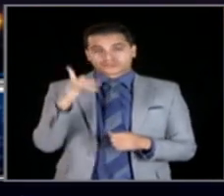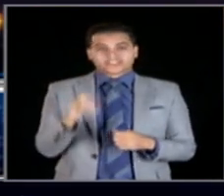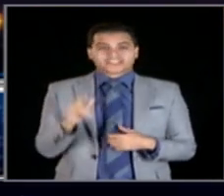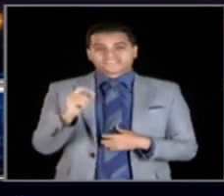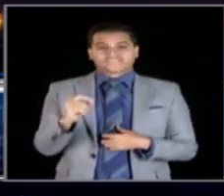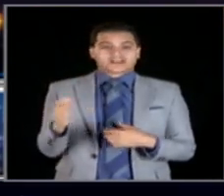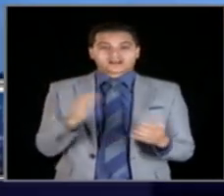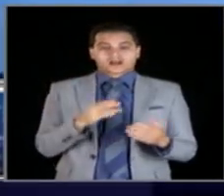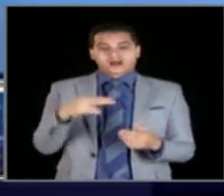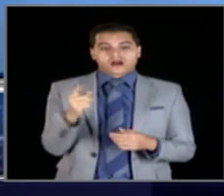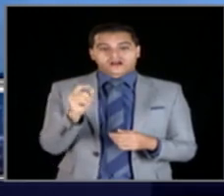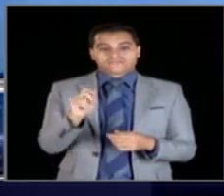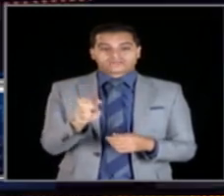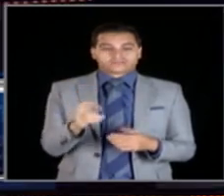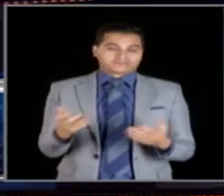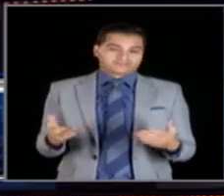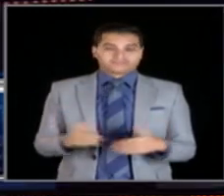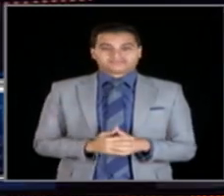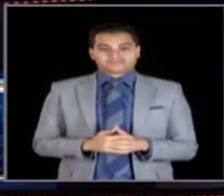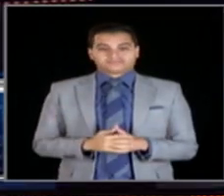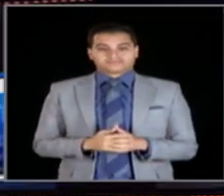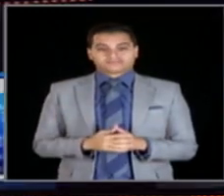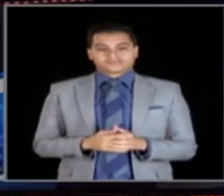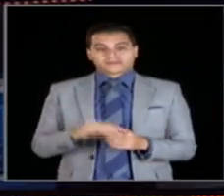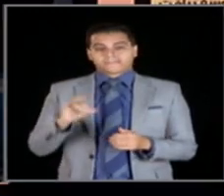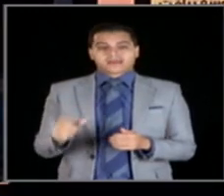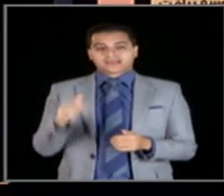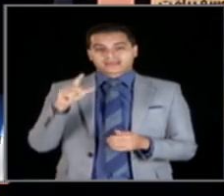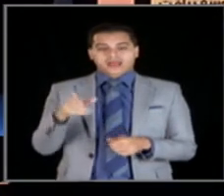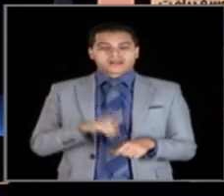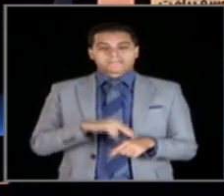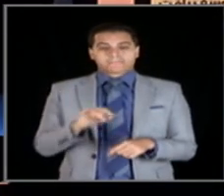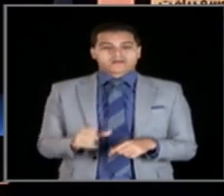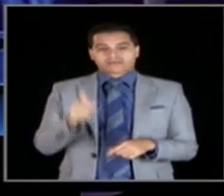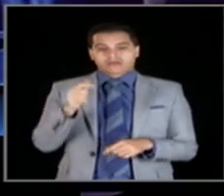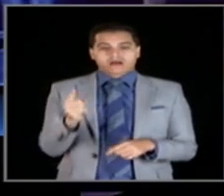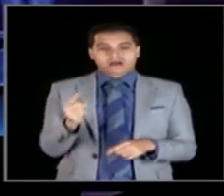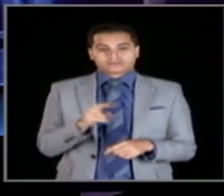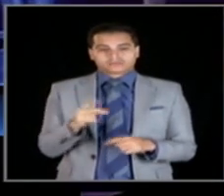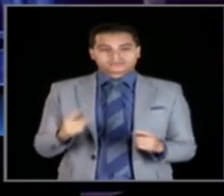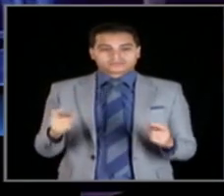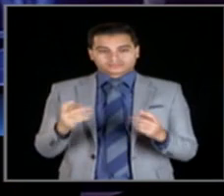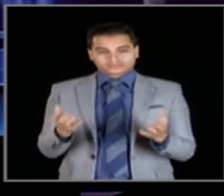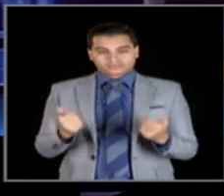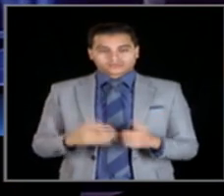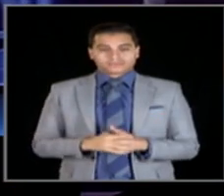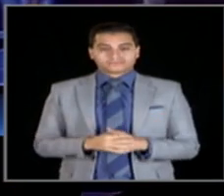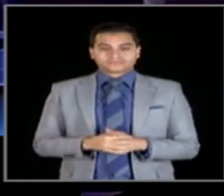شريف عرفة، منال ومنار، منار ومنال.